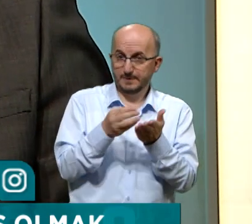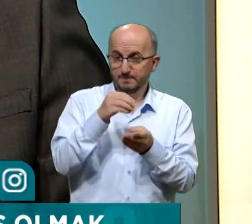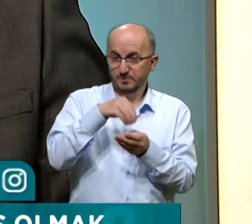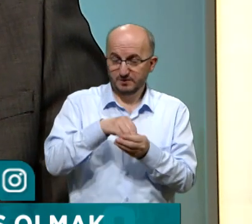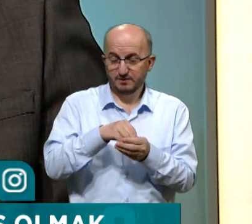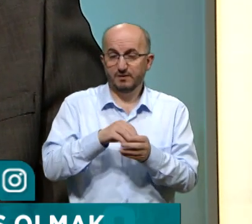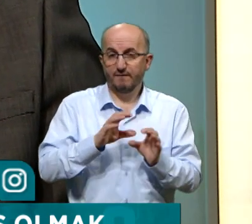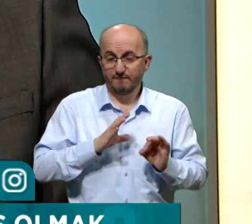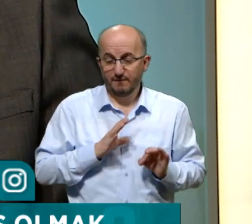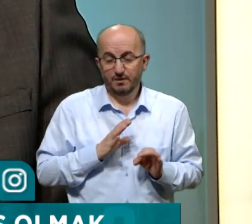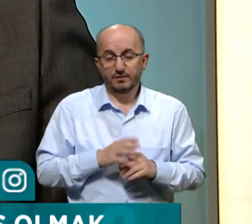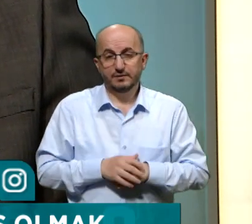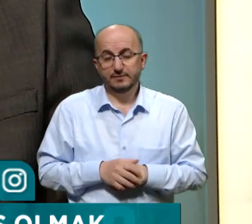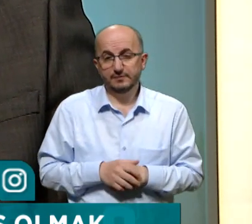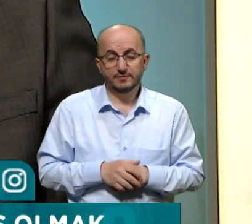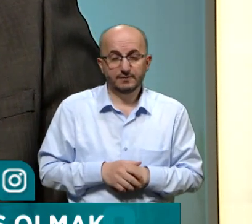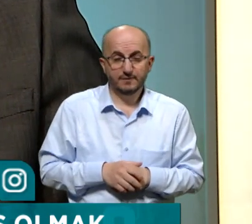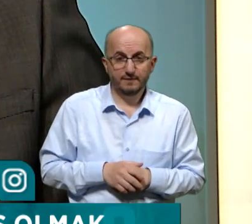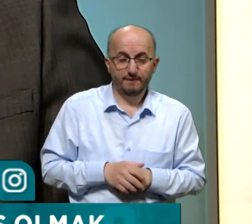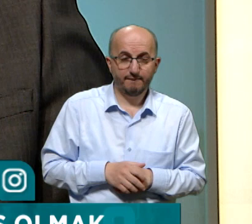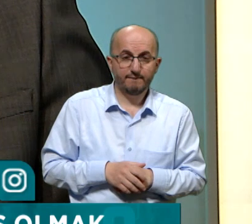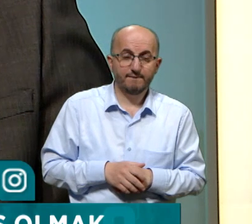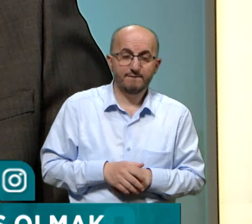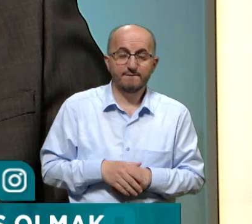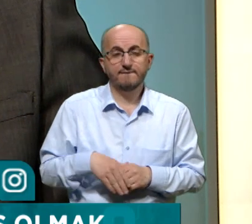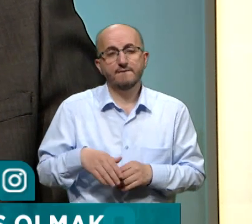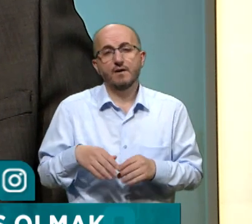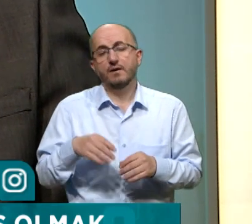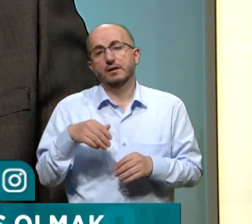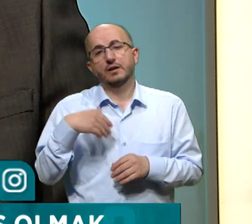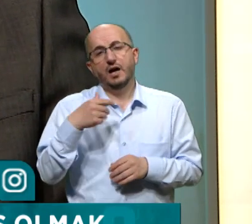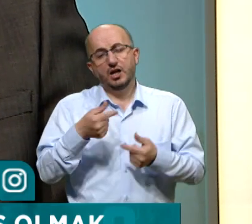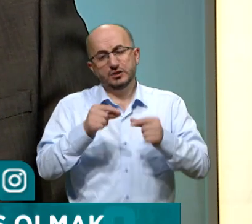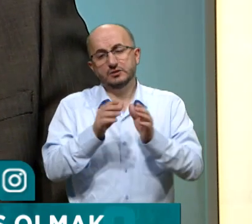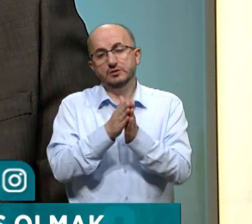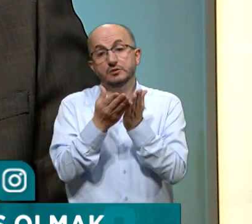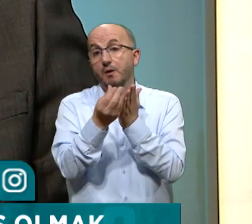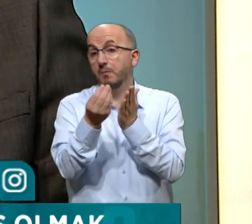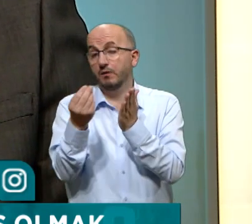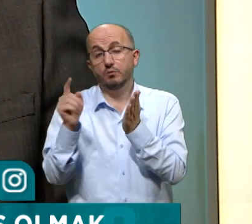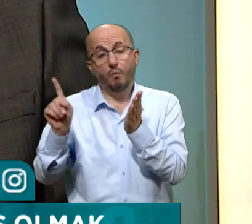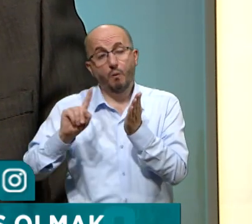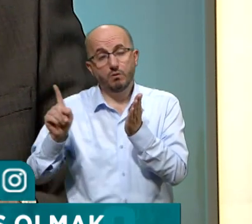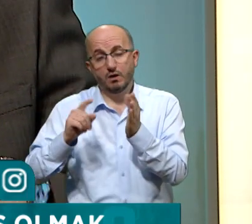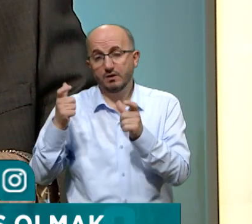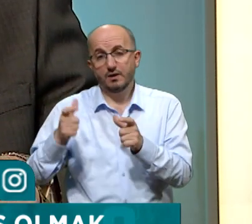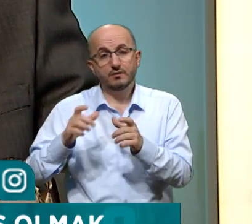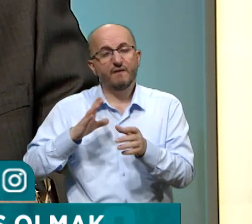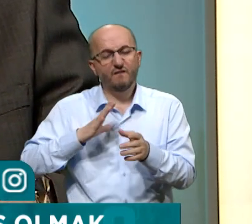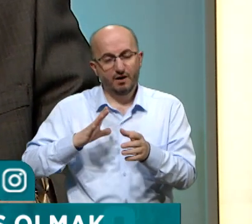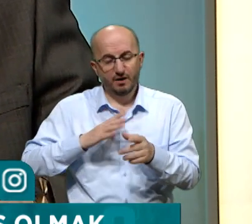gerek yok yoksa müddet de geçer bu Davut da geçer tirmizide geçer de geçer yani onlarca yerde geçer